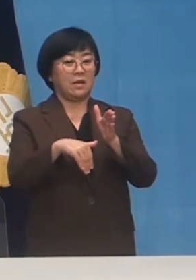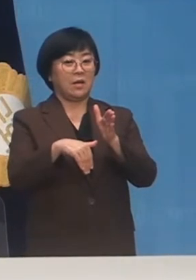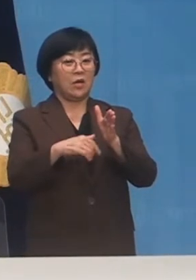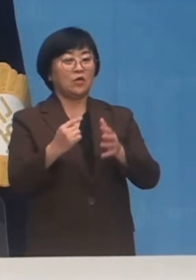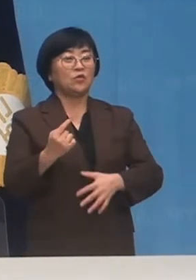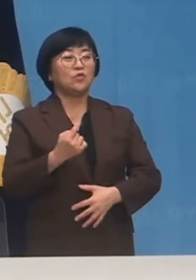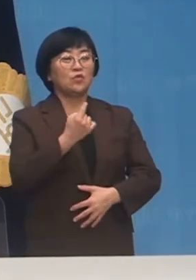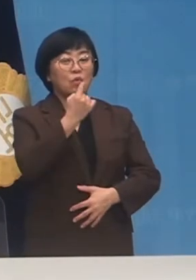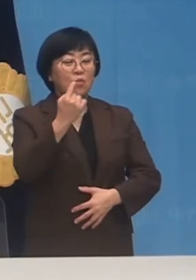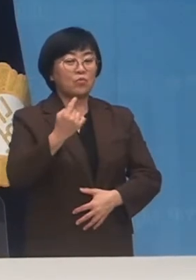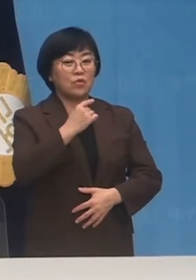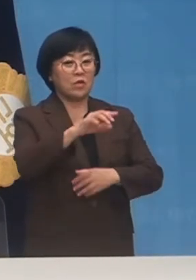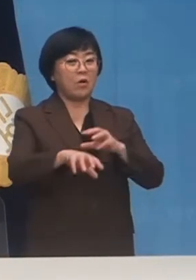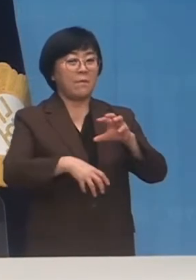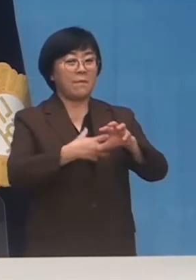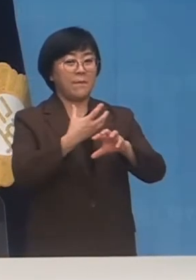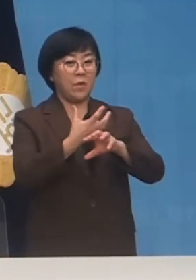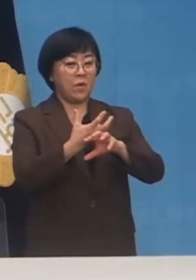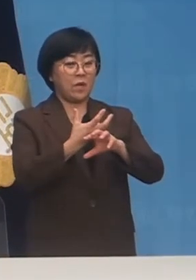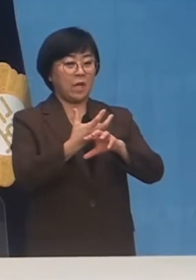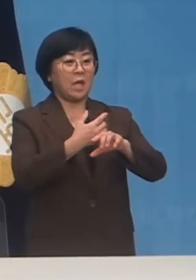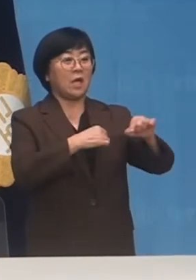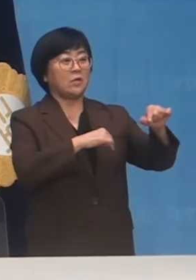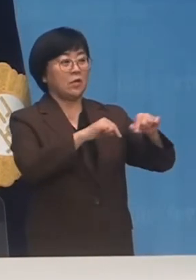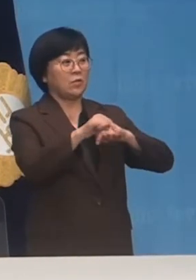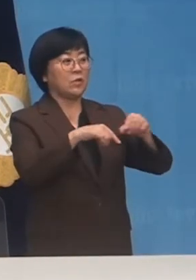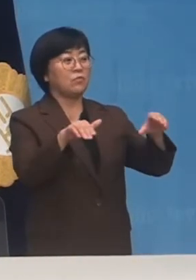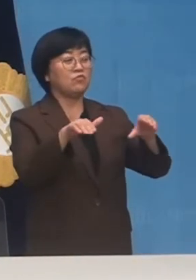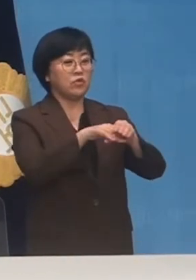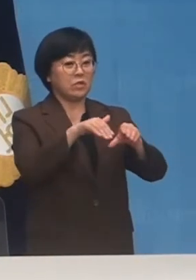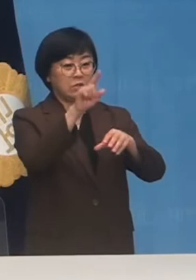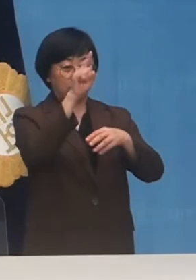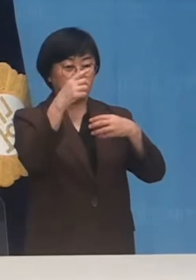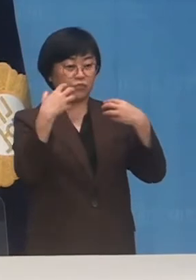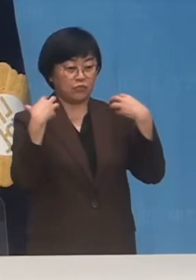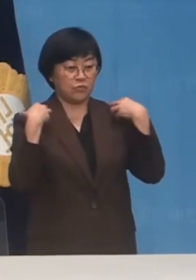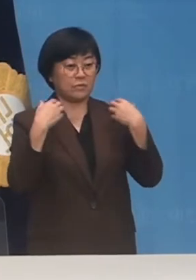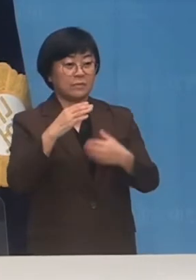촛불혁명에 힘입어 집권한 문재인 정권임에도 불구하고